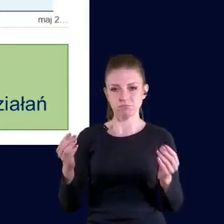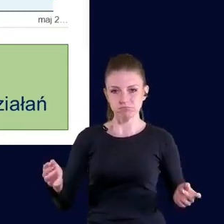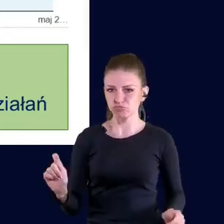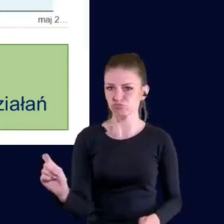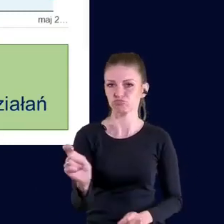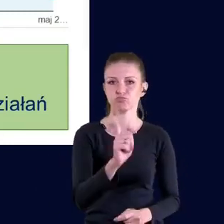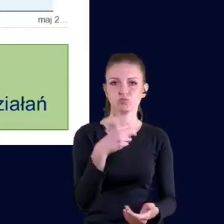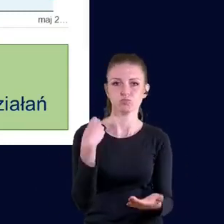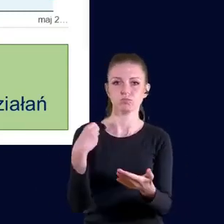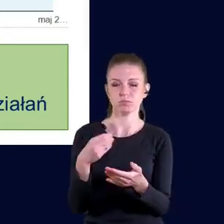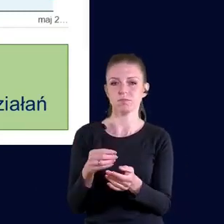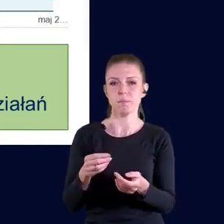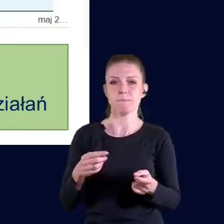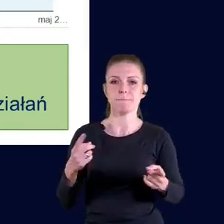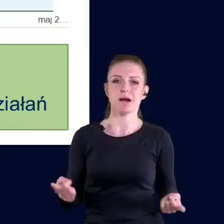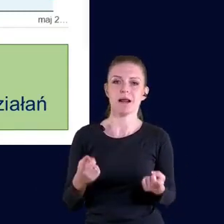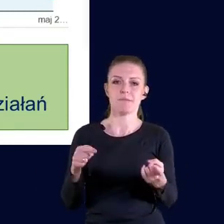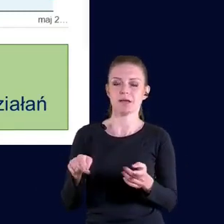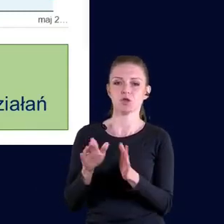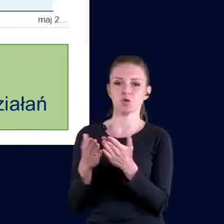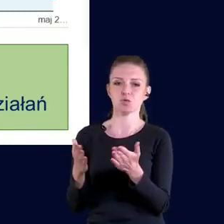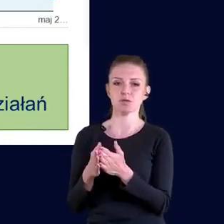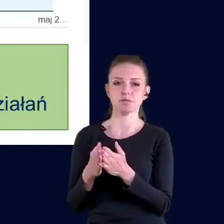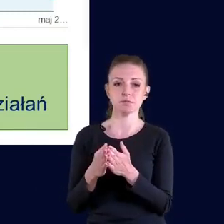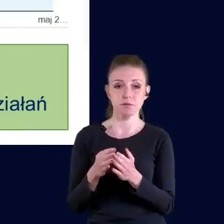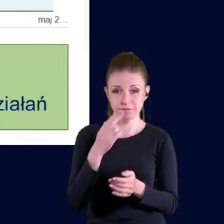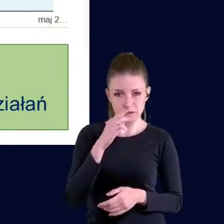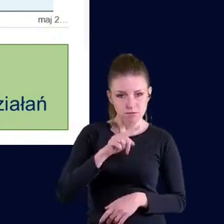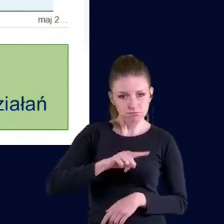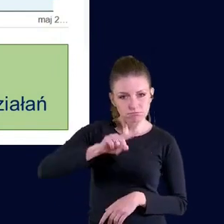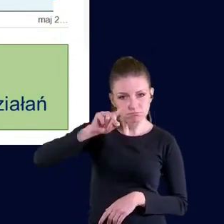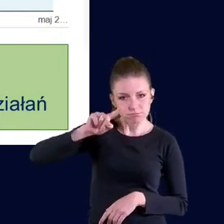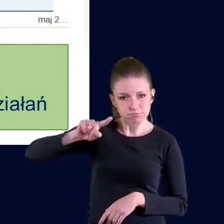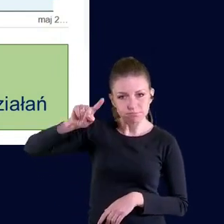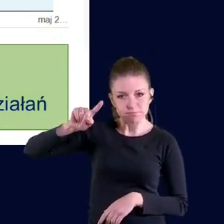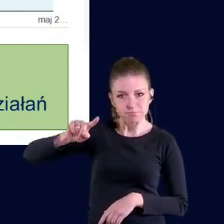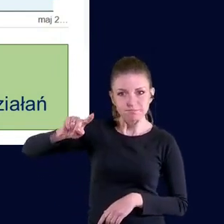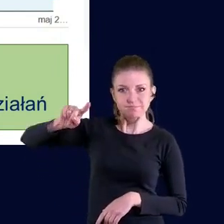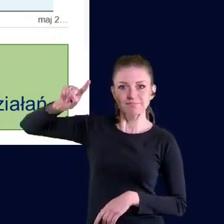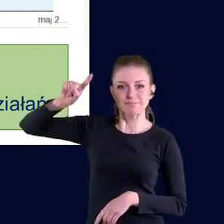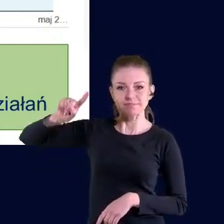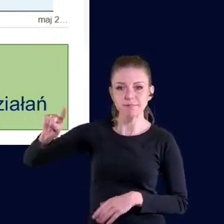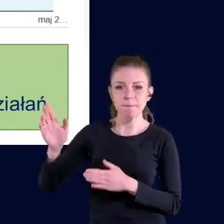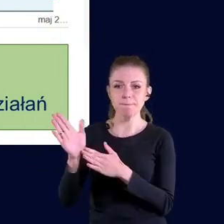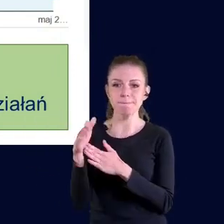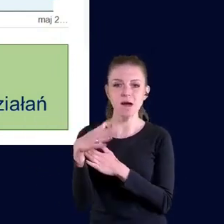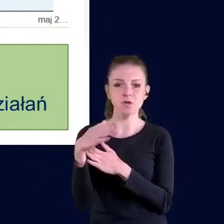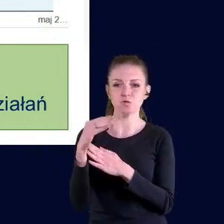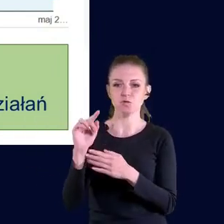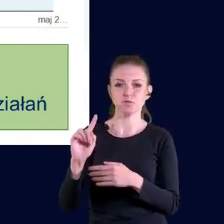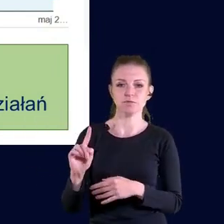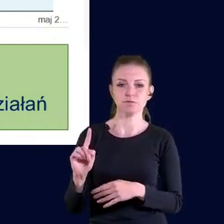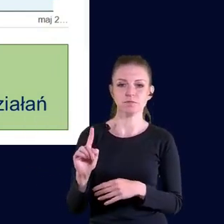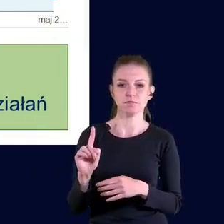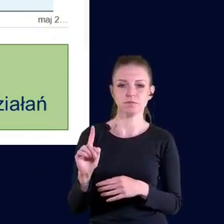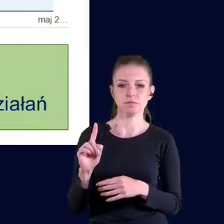2020 mieliśmy 50 tysięcy użytkowników online w pliku w marcu